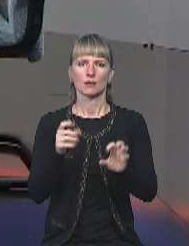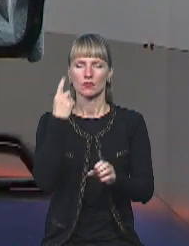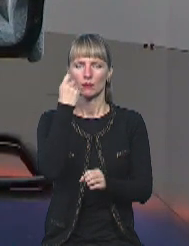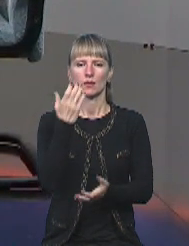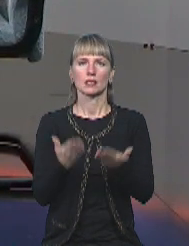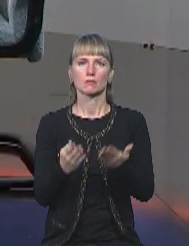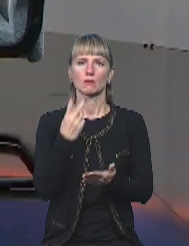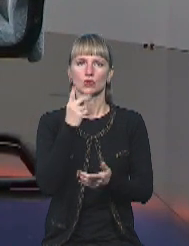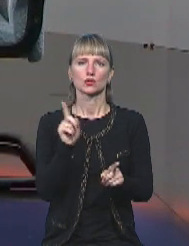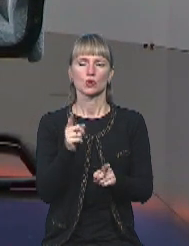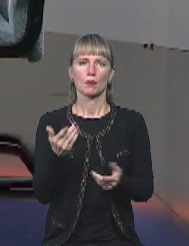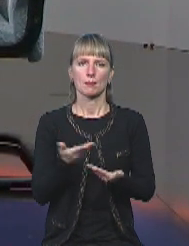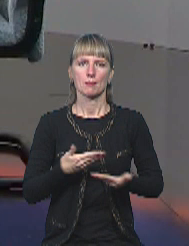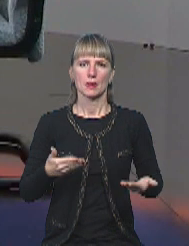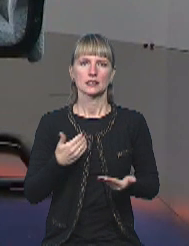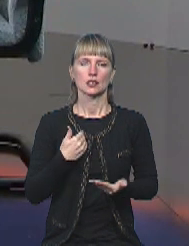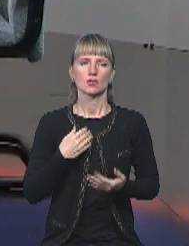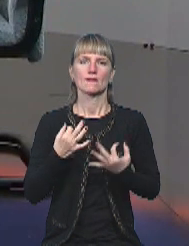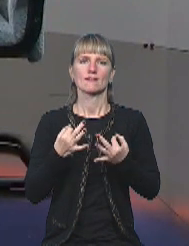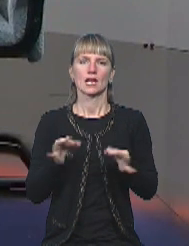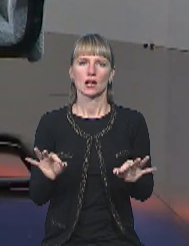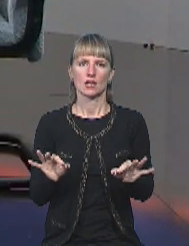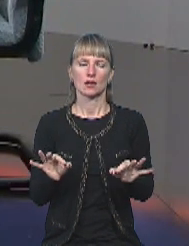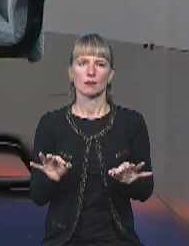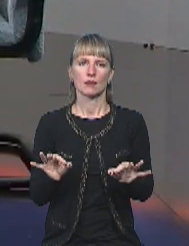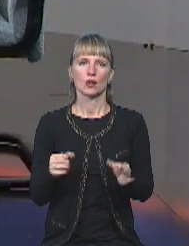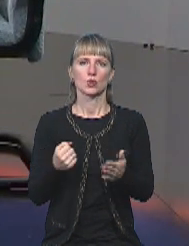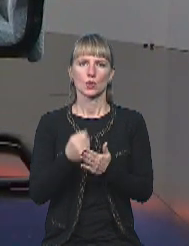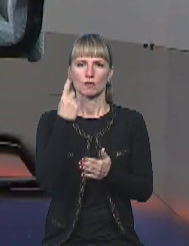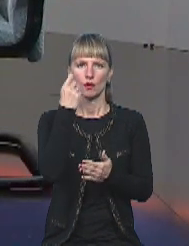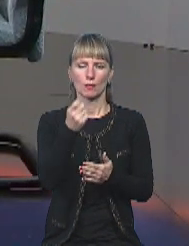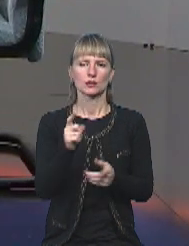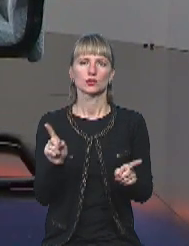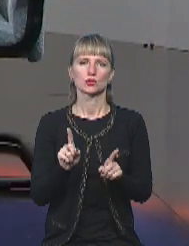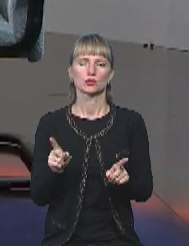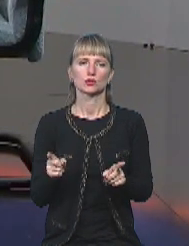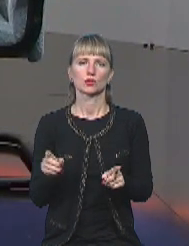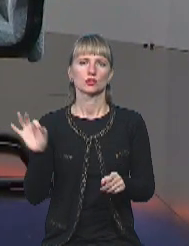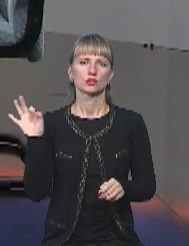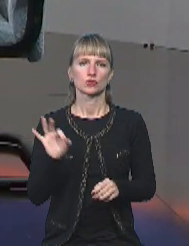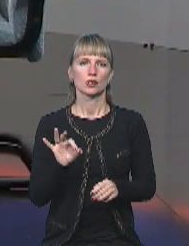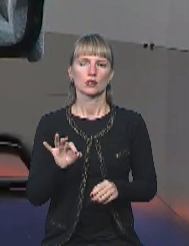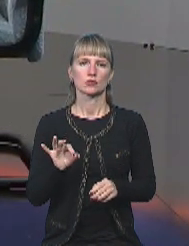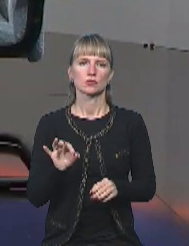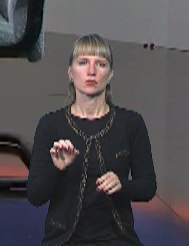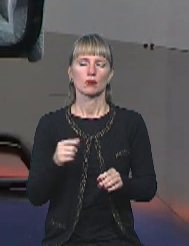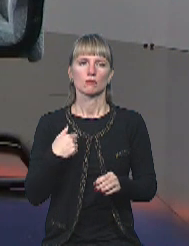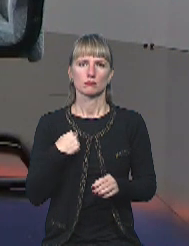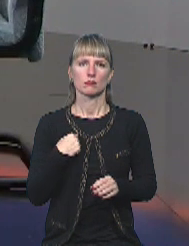інформацію. Якщо ми подивимося, що ми з нашою вільним доступом до інформації, що дуже часто ведемось на ці